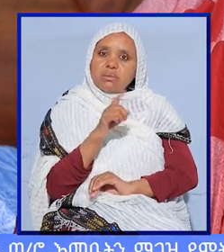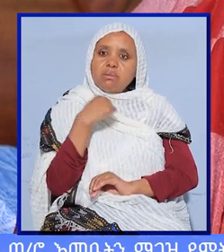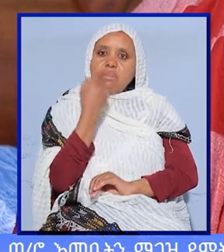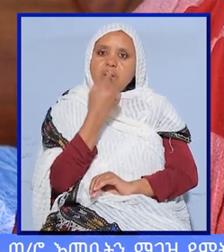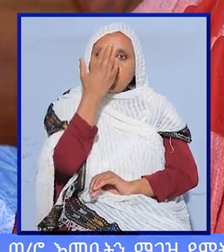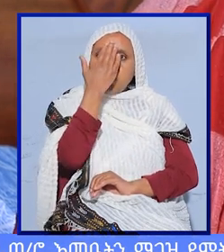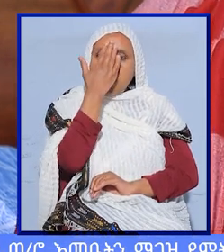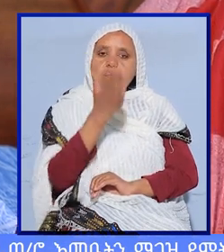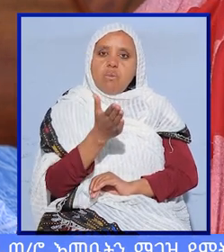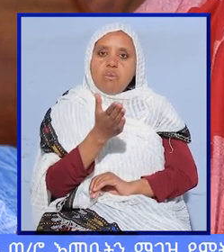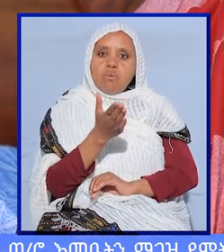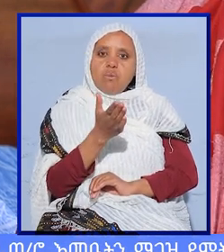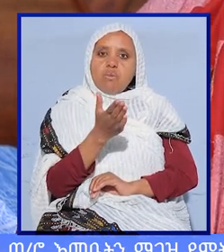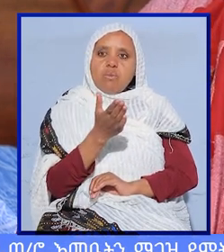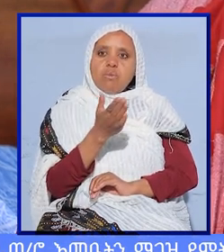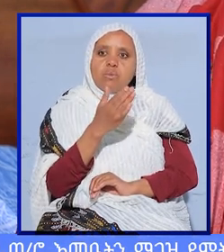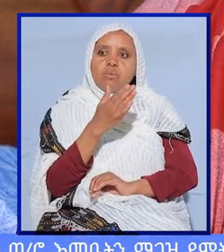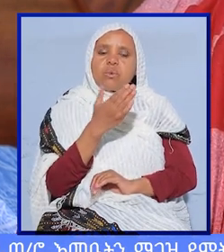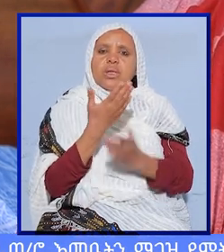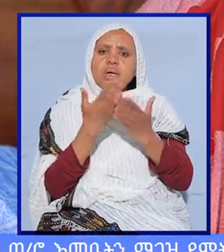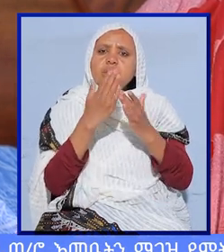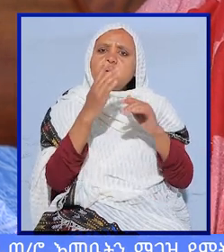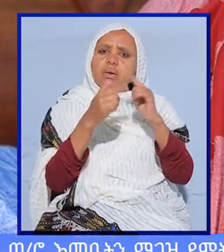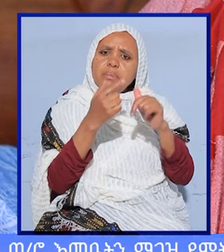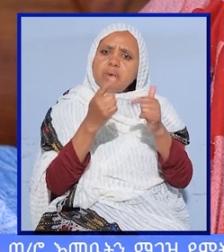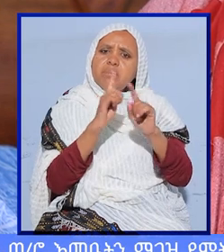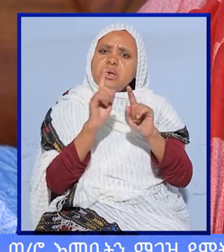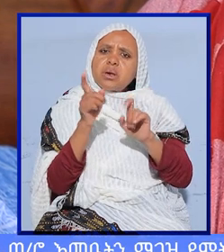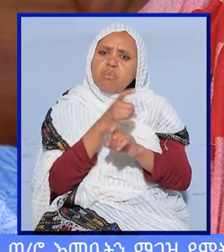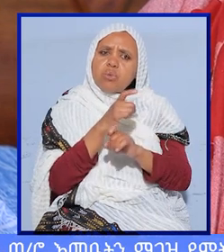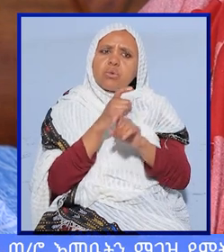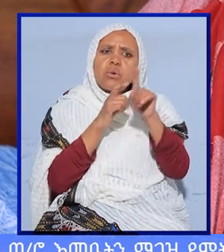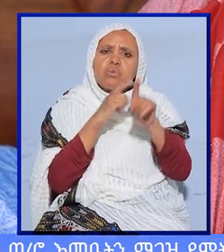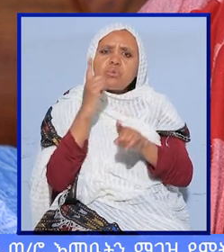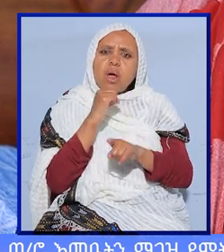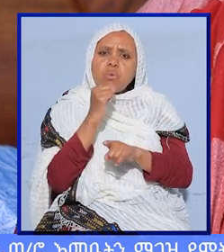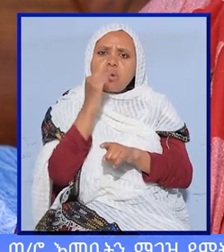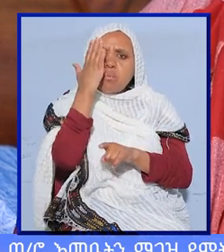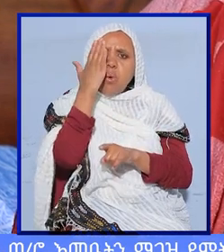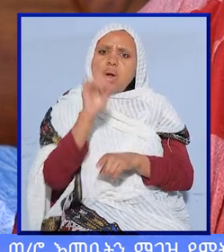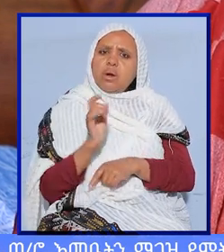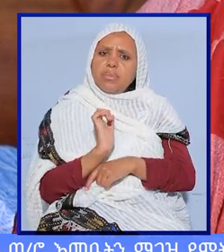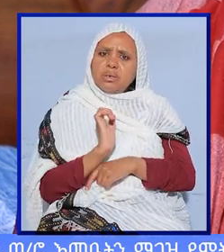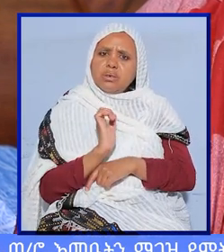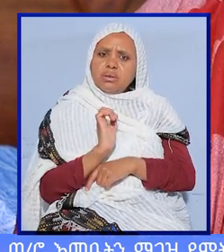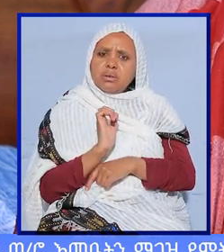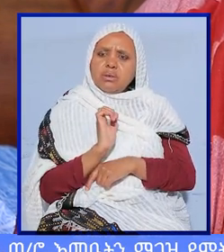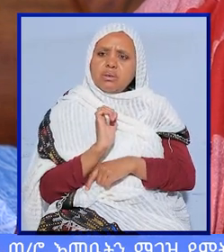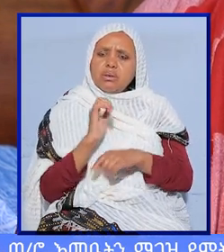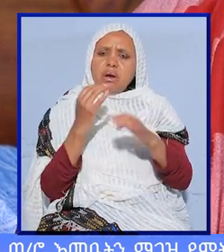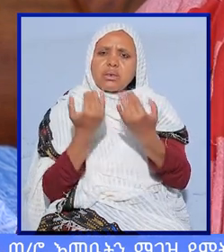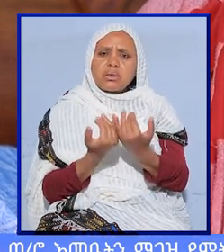በእውነት ማንነቱን አውቆ የት እንደሚሄድ እንዴት እንደሚሆን በቃ የእነሱ እንዳልሆነ ማሰብ